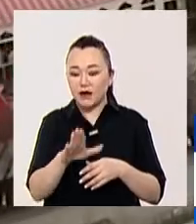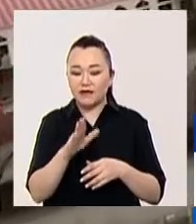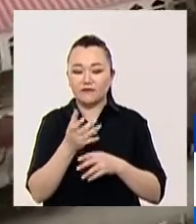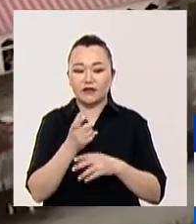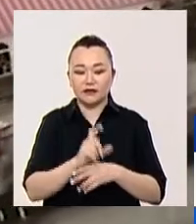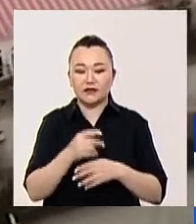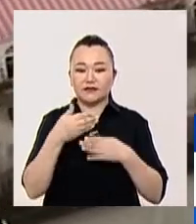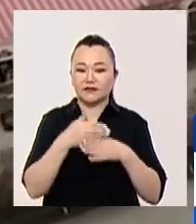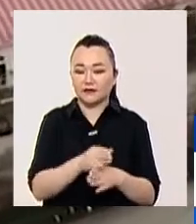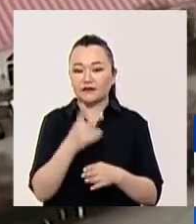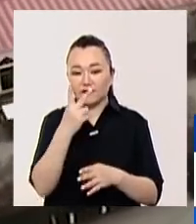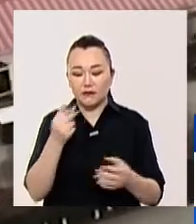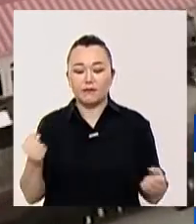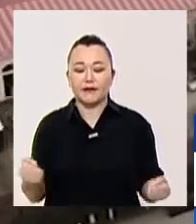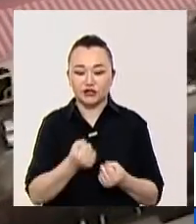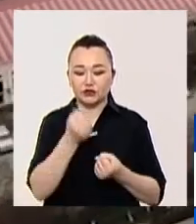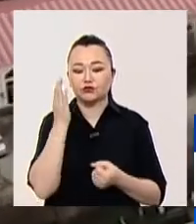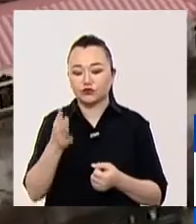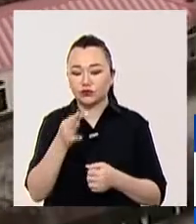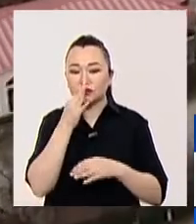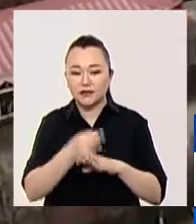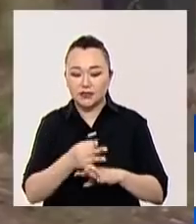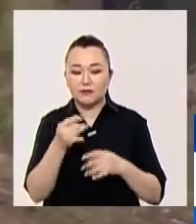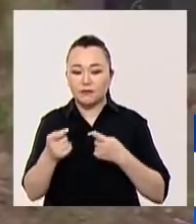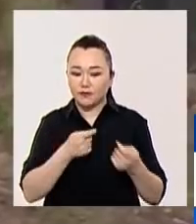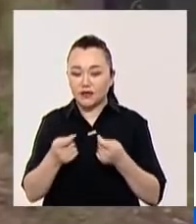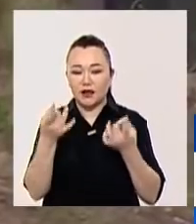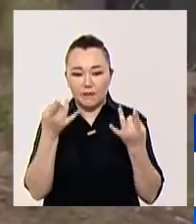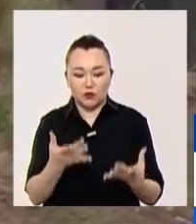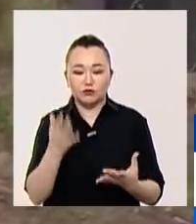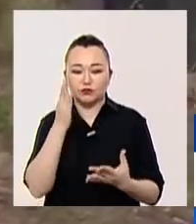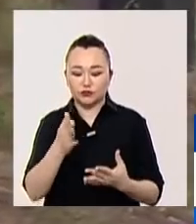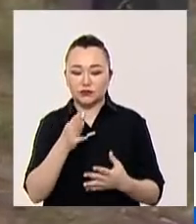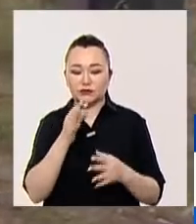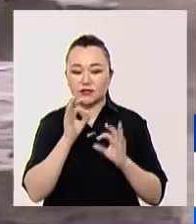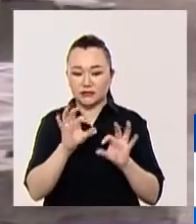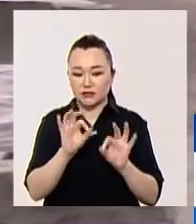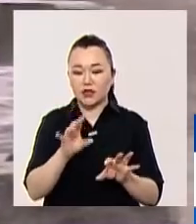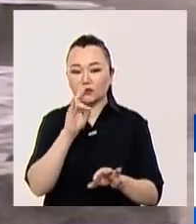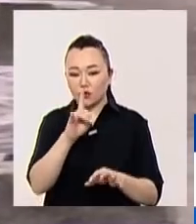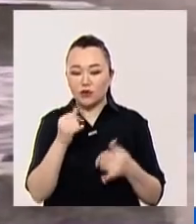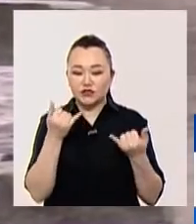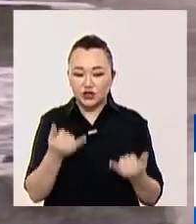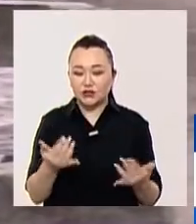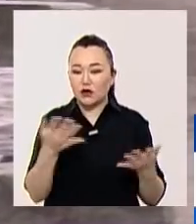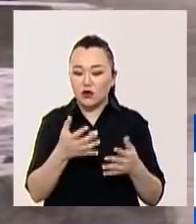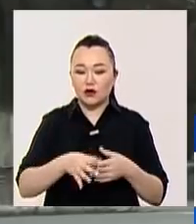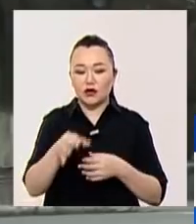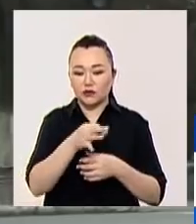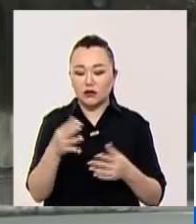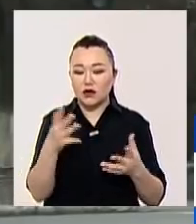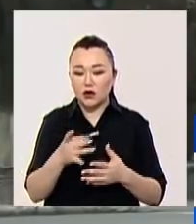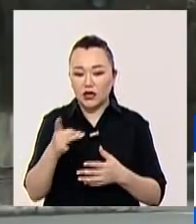облыстың екіге бөлінуін қолдайтынын айтып, басқару жағынан жеңілдей түсетінін жеткізді. Бірақ әзірге қай аудан қай